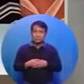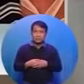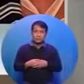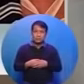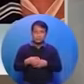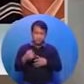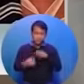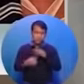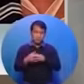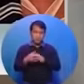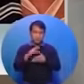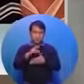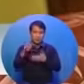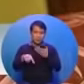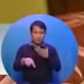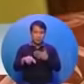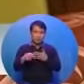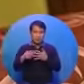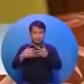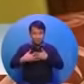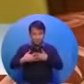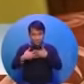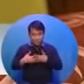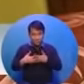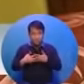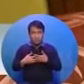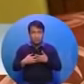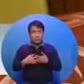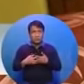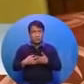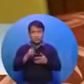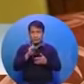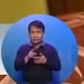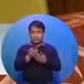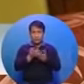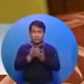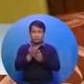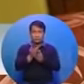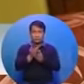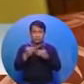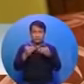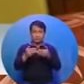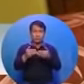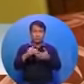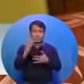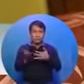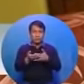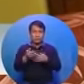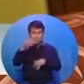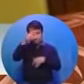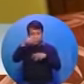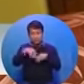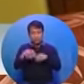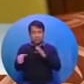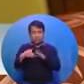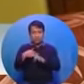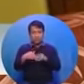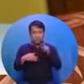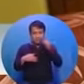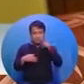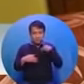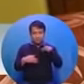Malumabas na yung result ng lie detector test ko. Itutuloy ko pa rin yung kaso kung sino man yung nag-chat sa akin, kung ikaw ba o si